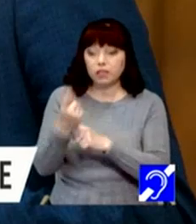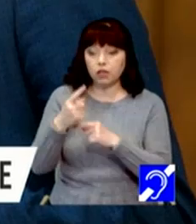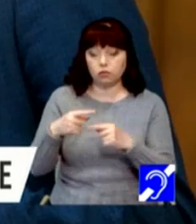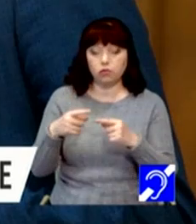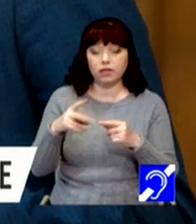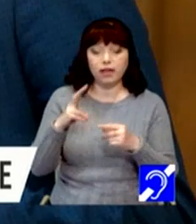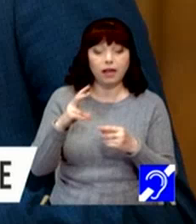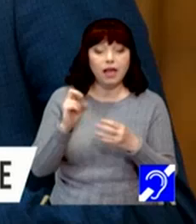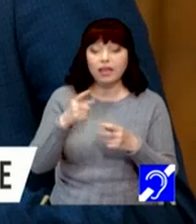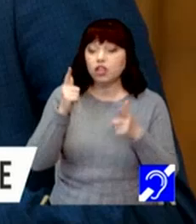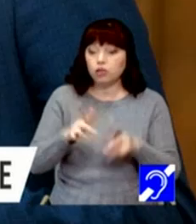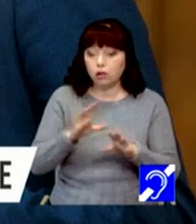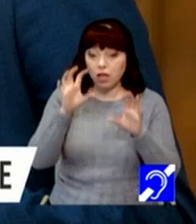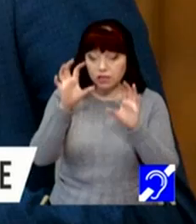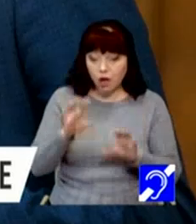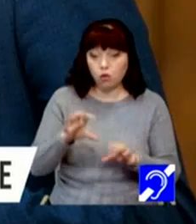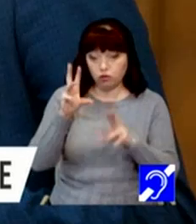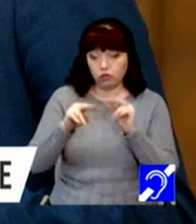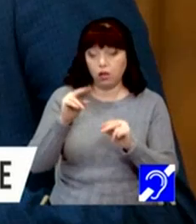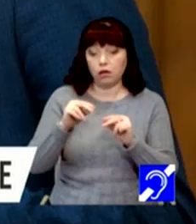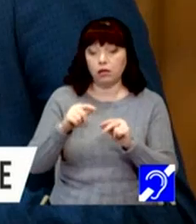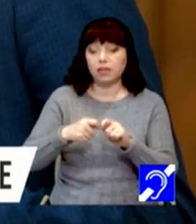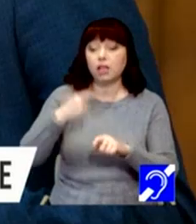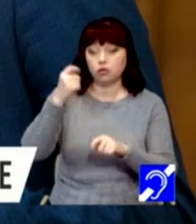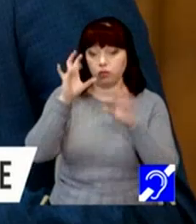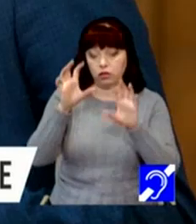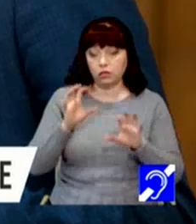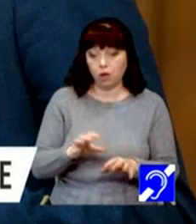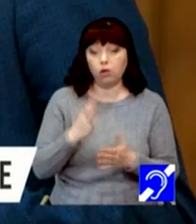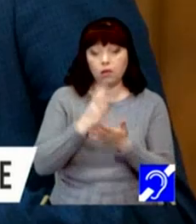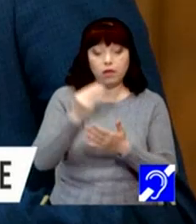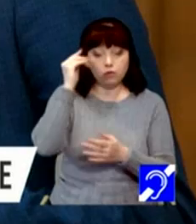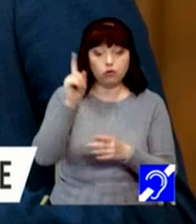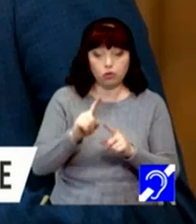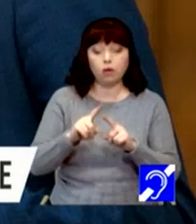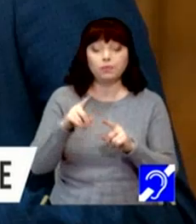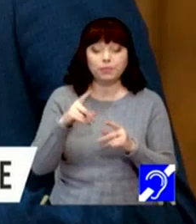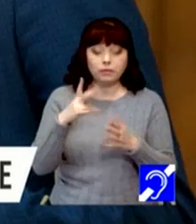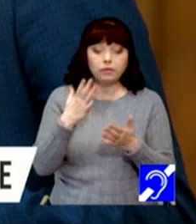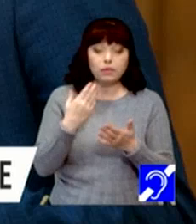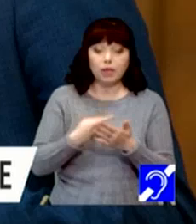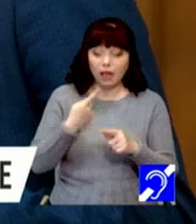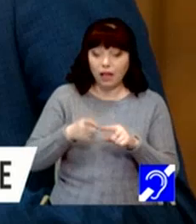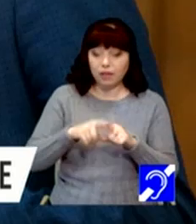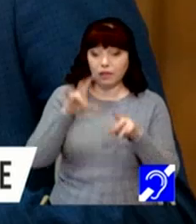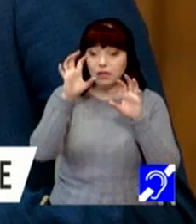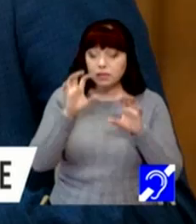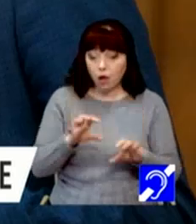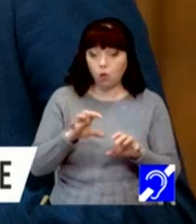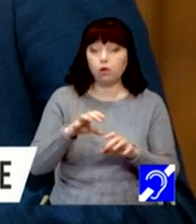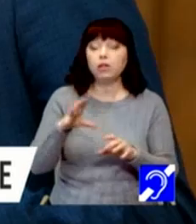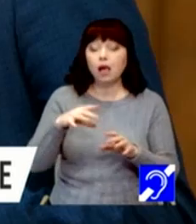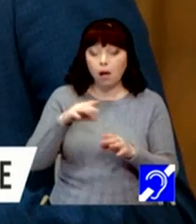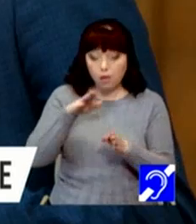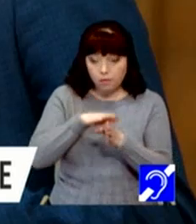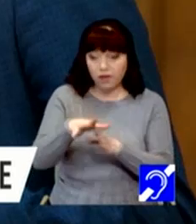mai mult decât atât această abordare este inadmisibilă ținând cont de specificul normelor în discuție care se aplică uniform